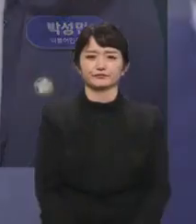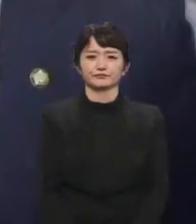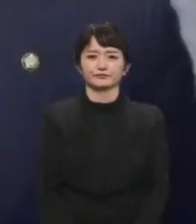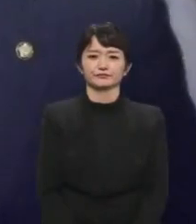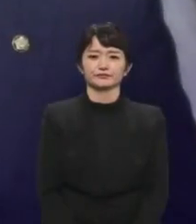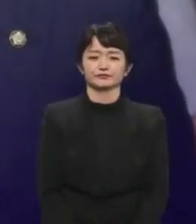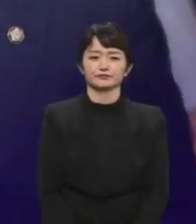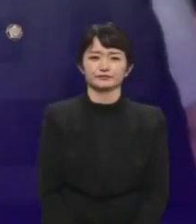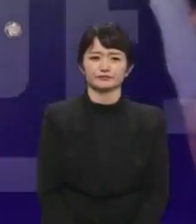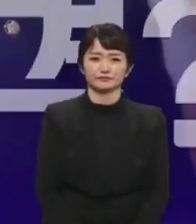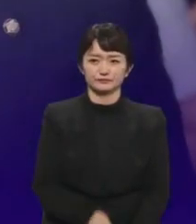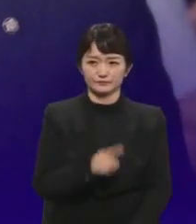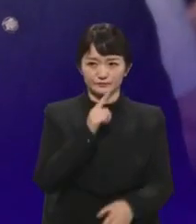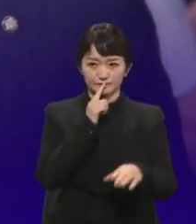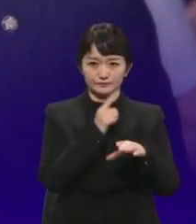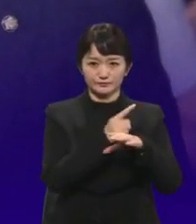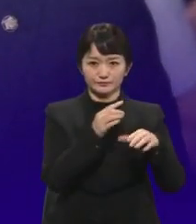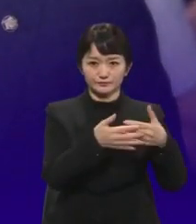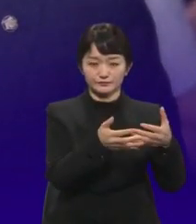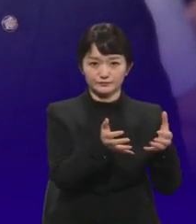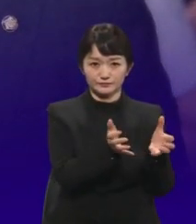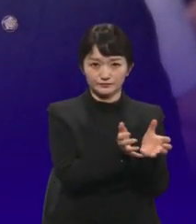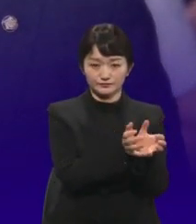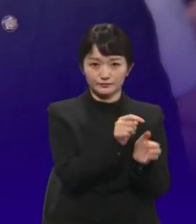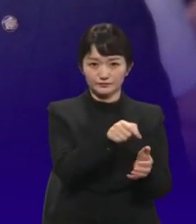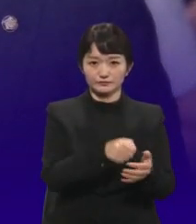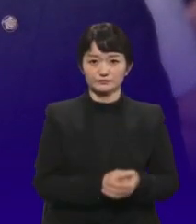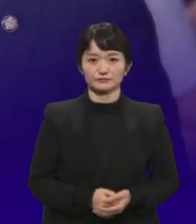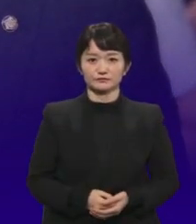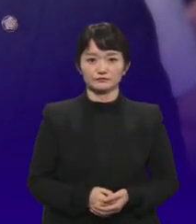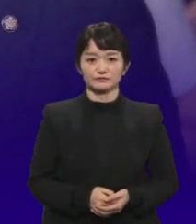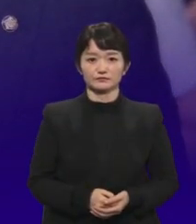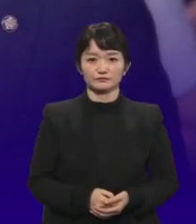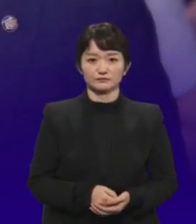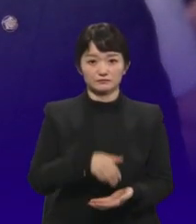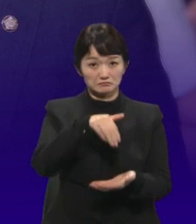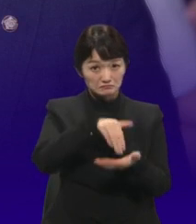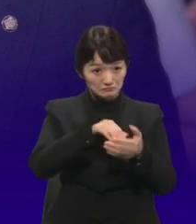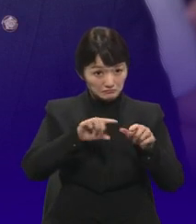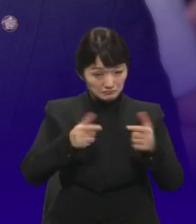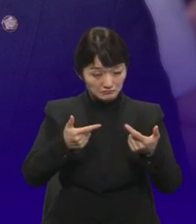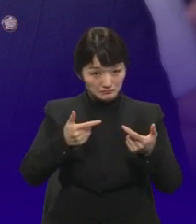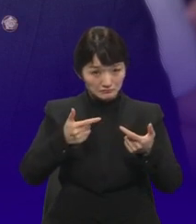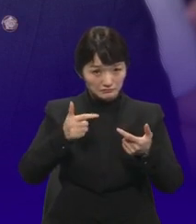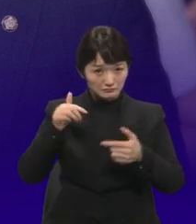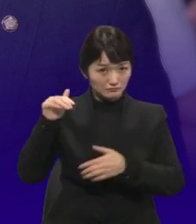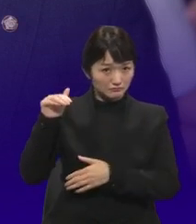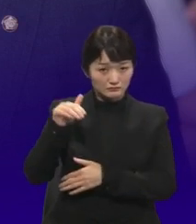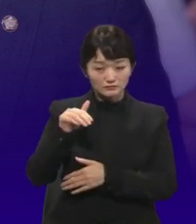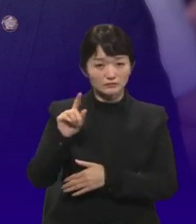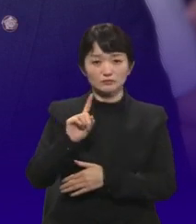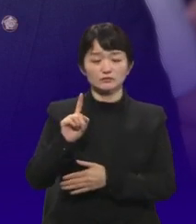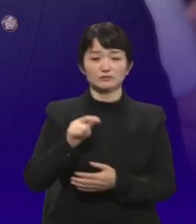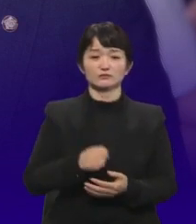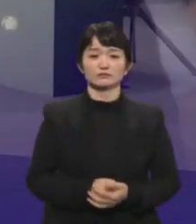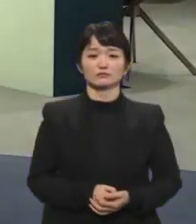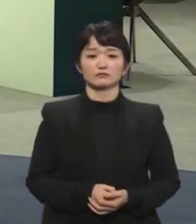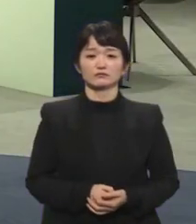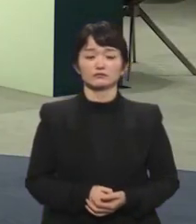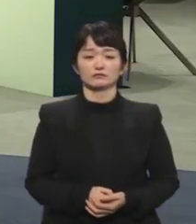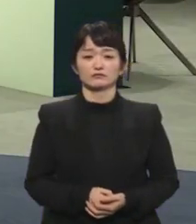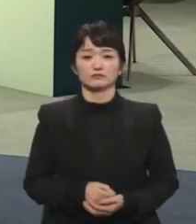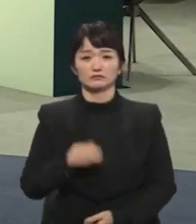민주당이 얘기할 건데요 제목은 반성 아닌 반격 이렇게 잡았습니다 최근에 어떤